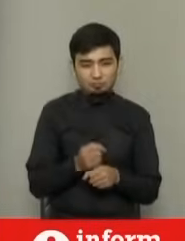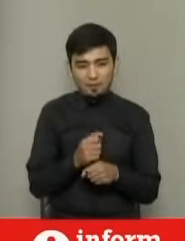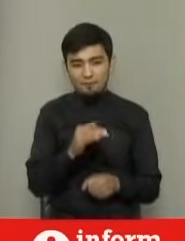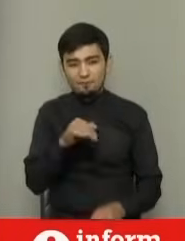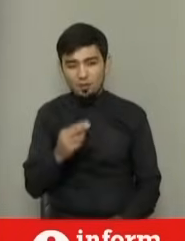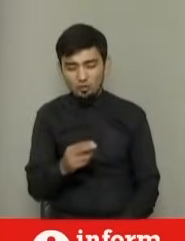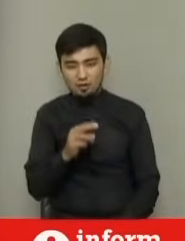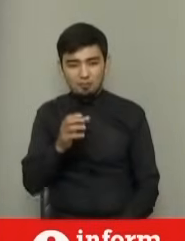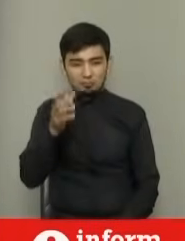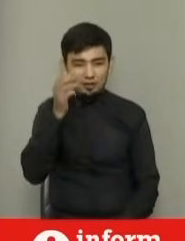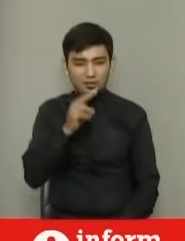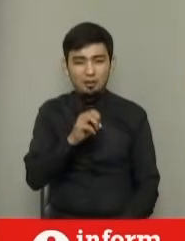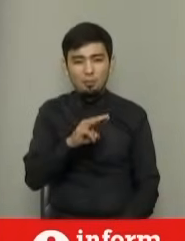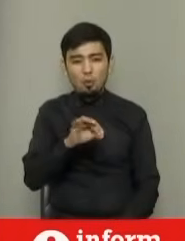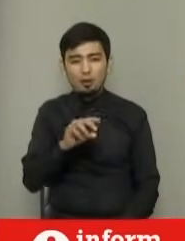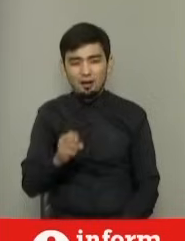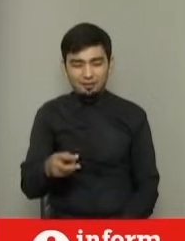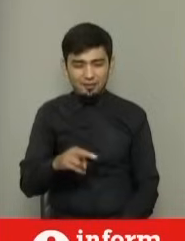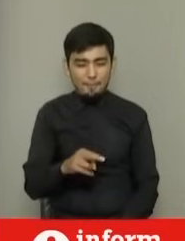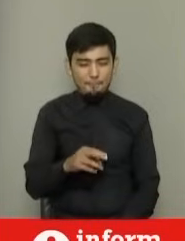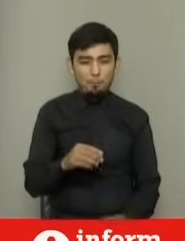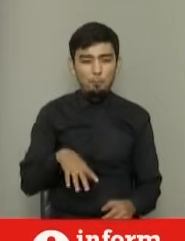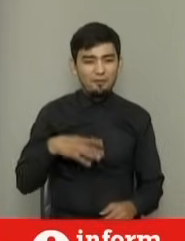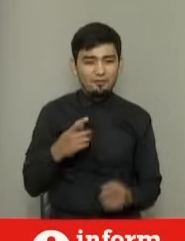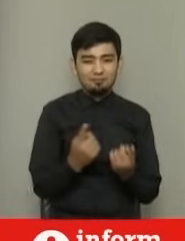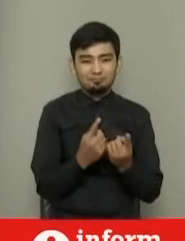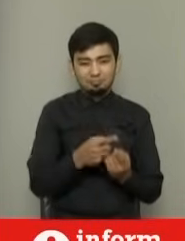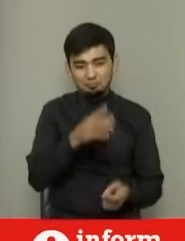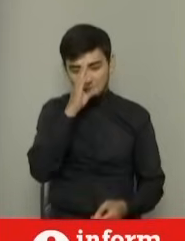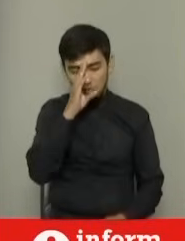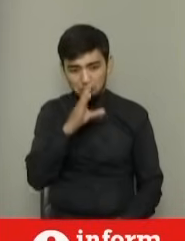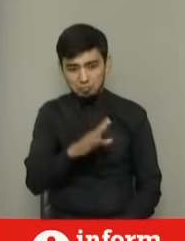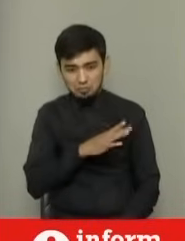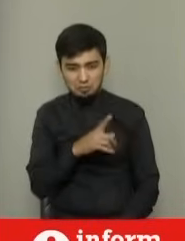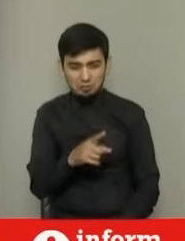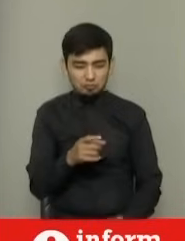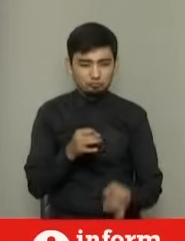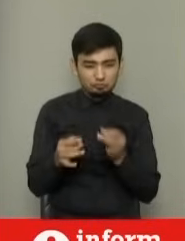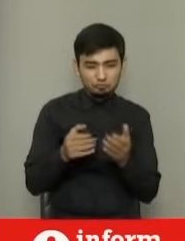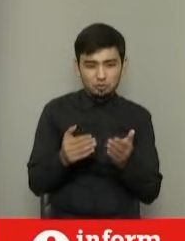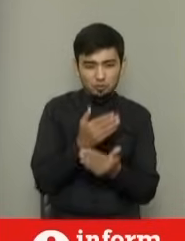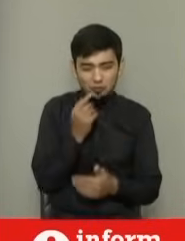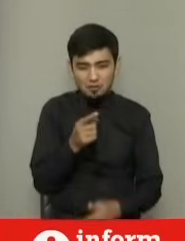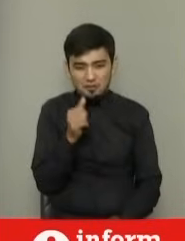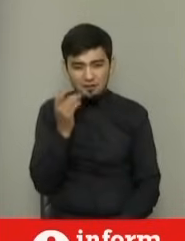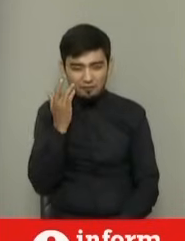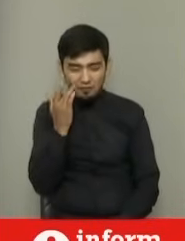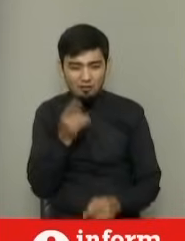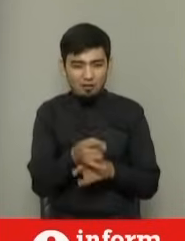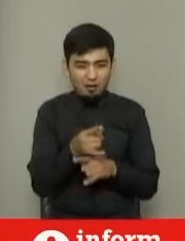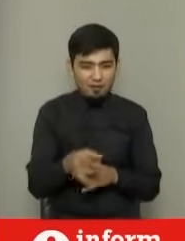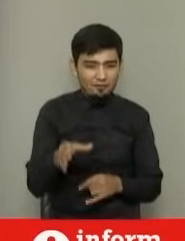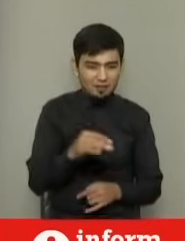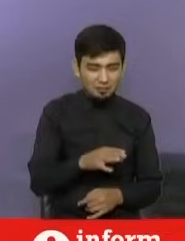демократической партии бывшие Одноклассники рассказывают парень был нелюдимый и часто подвергался насмешкам